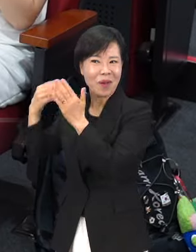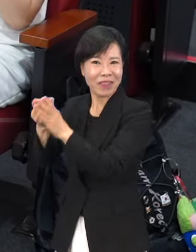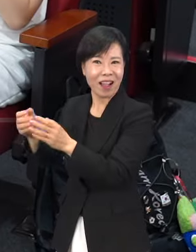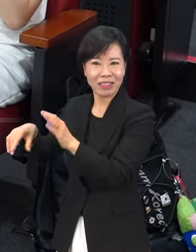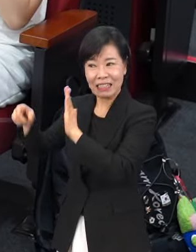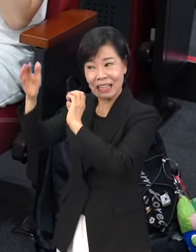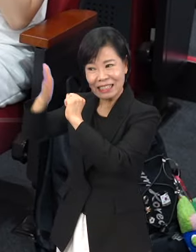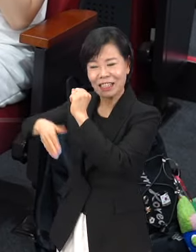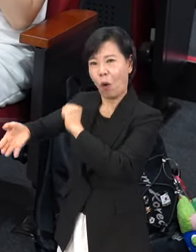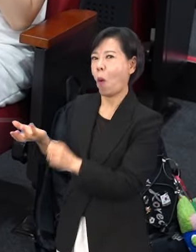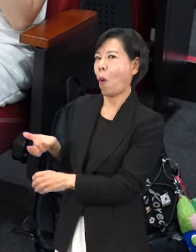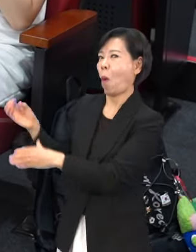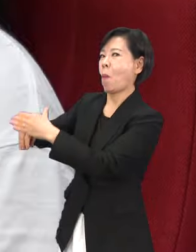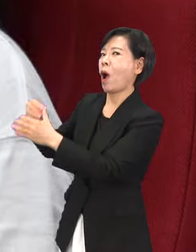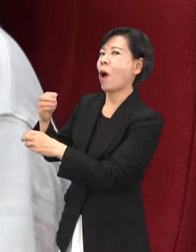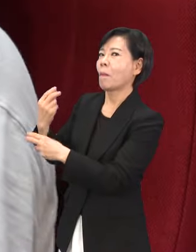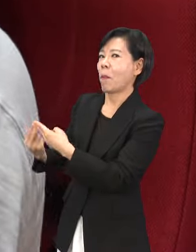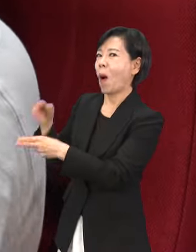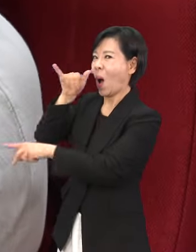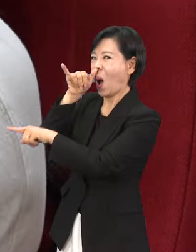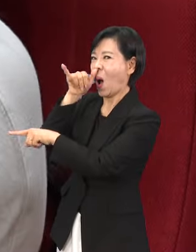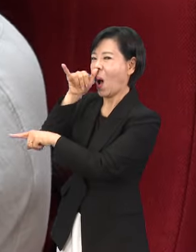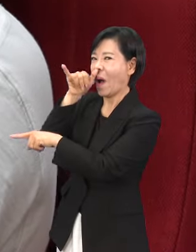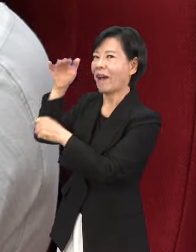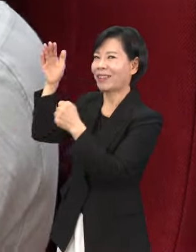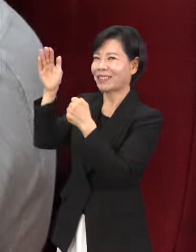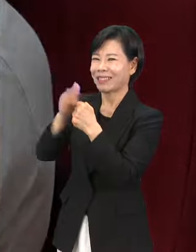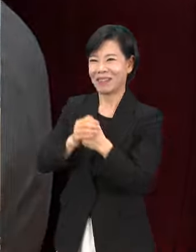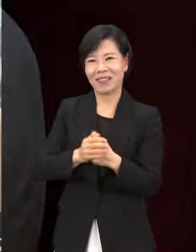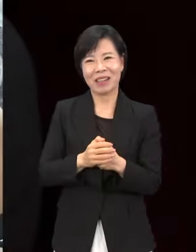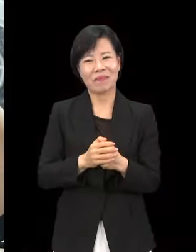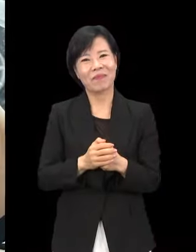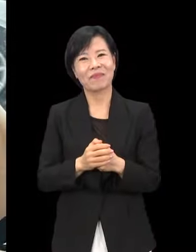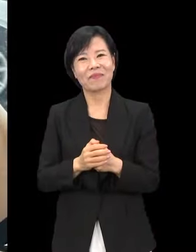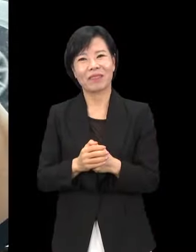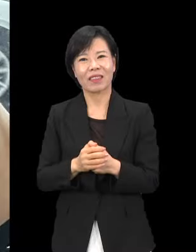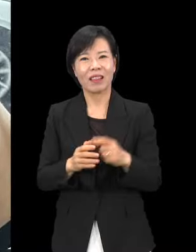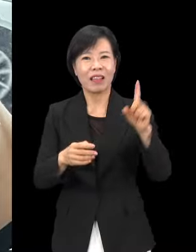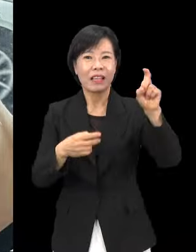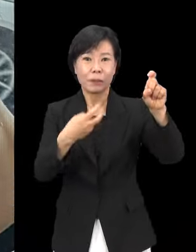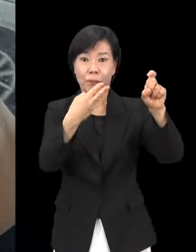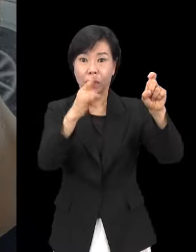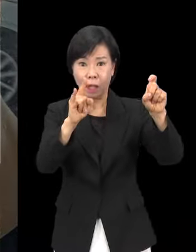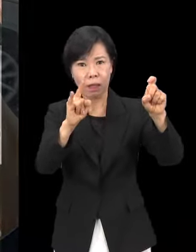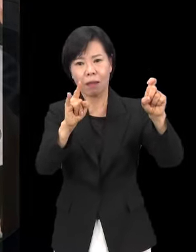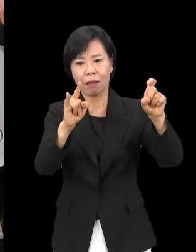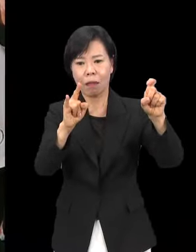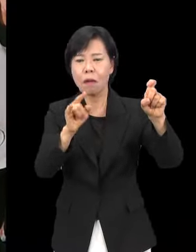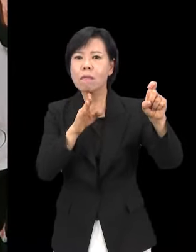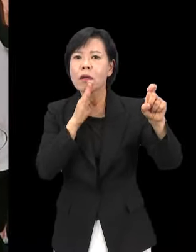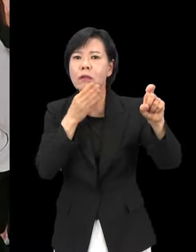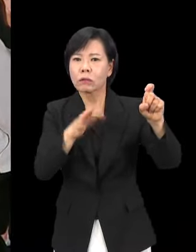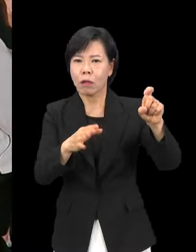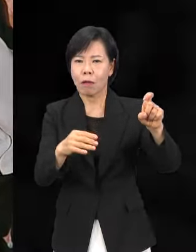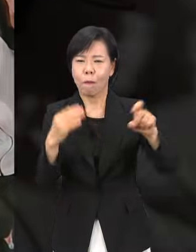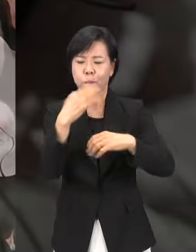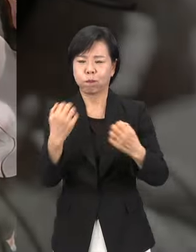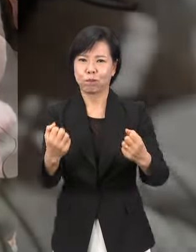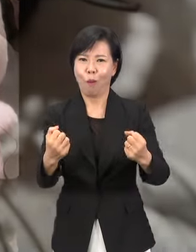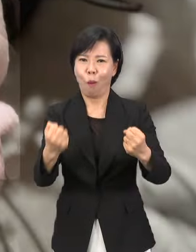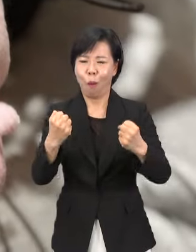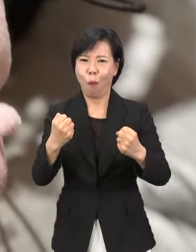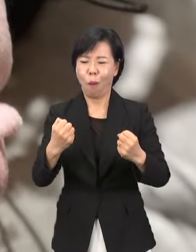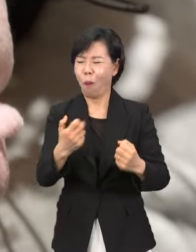핸드폰에 제 사진 오 사진 있겠네요. 연예인이 신기한 평범한 10대 학생이지만 운동에 있어서는 누구보다